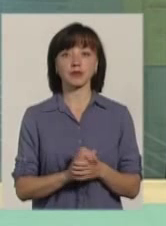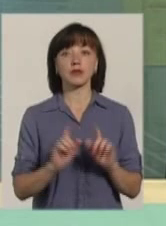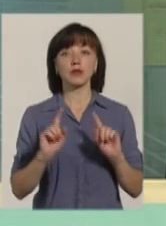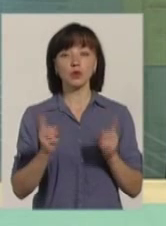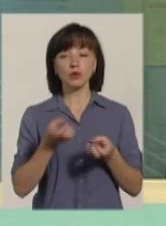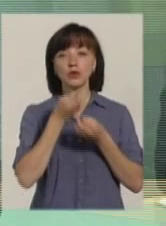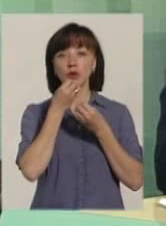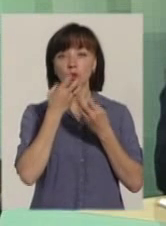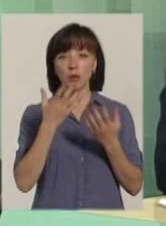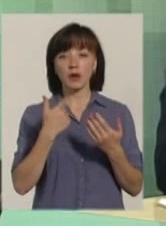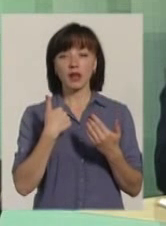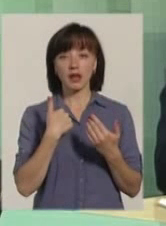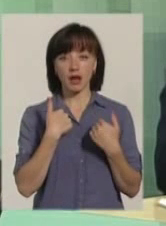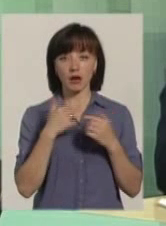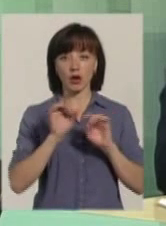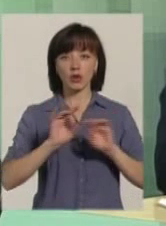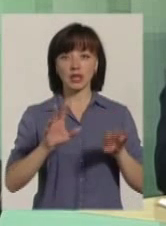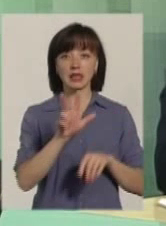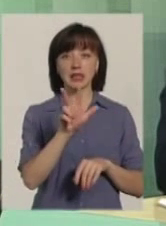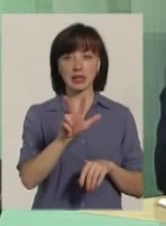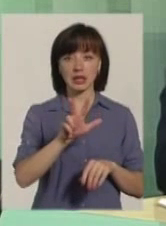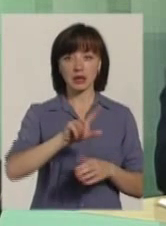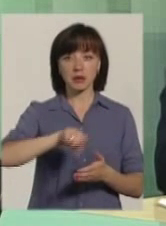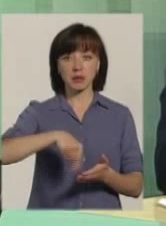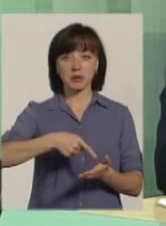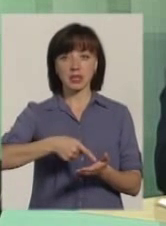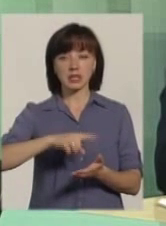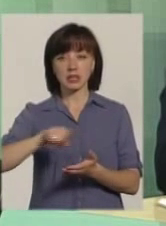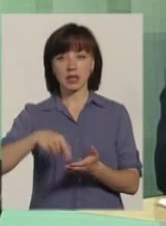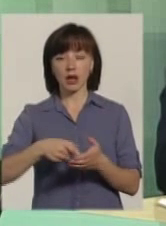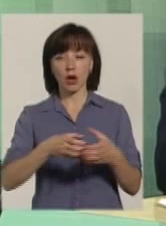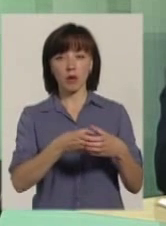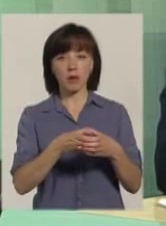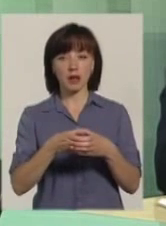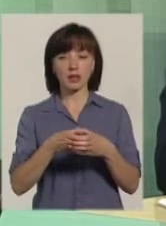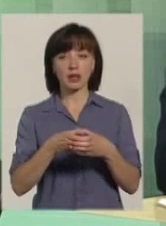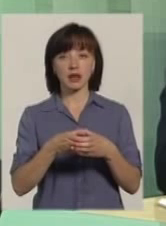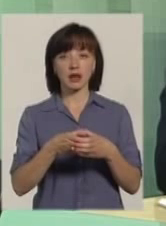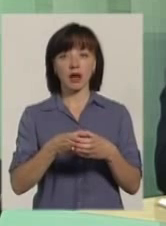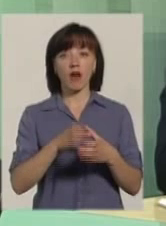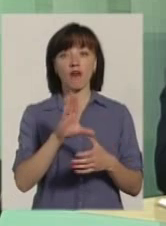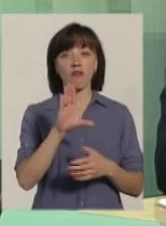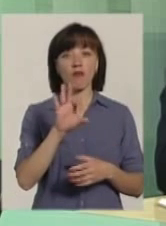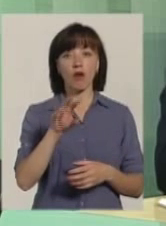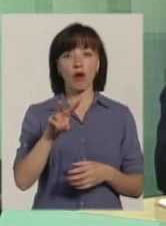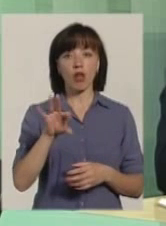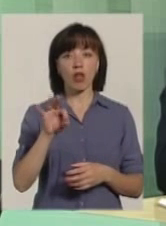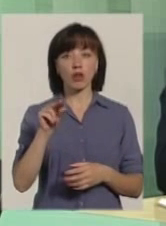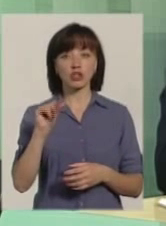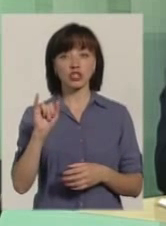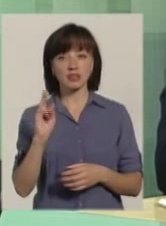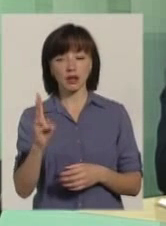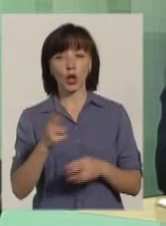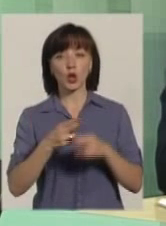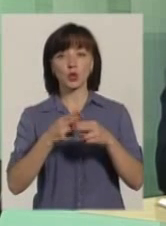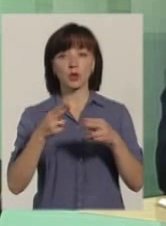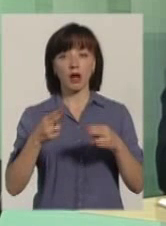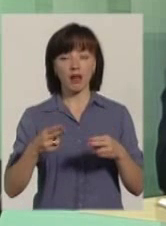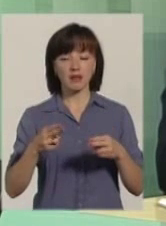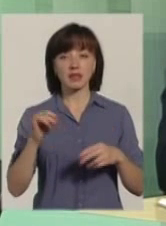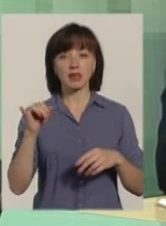я би відніс три міських таких громади. Це громада міста Волочиськ, громада міста Дунаєвці,